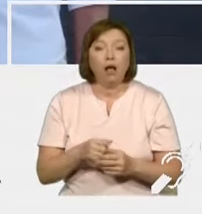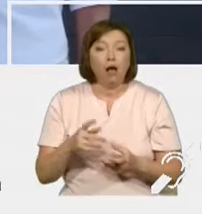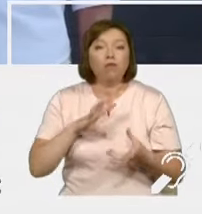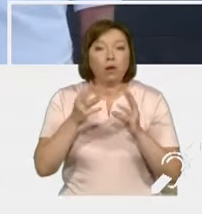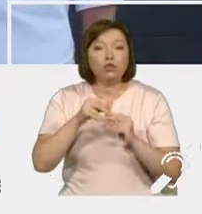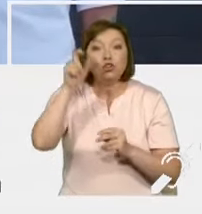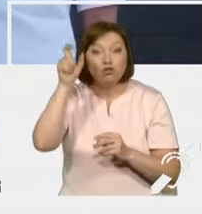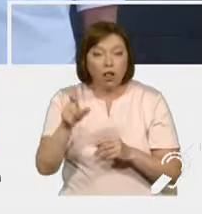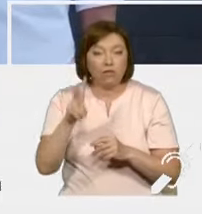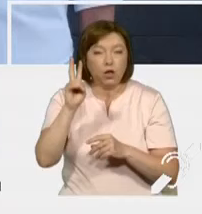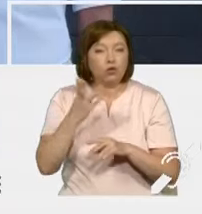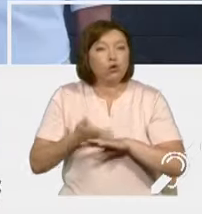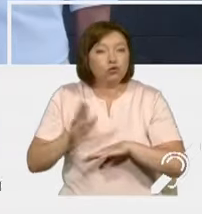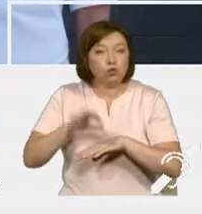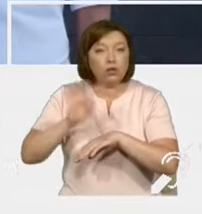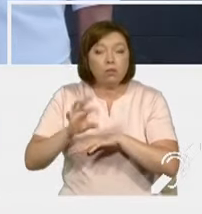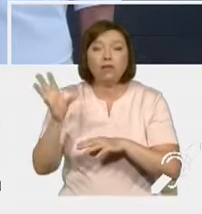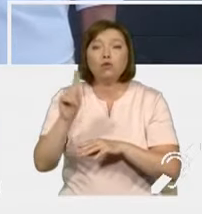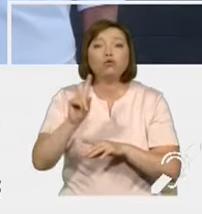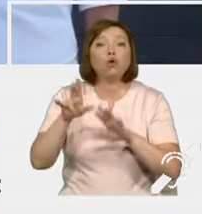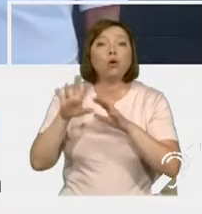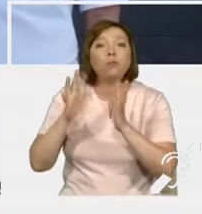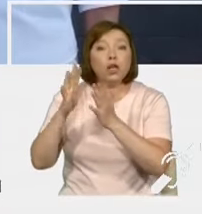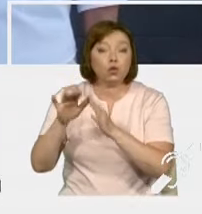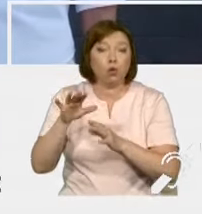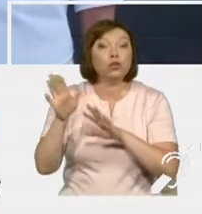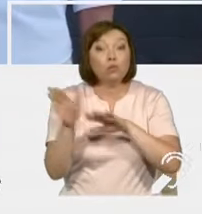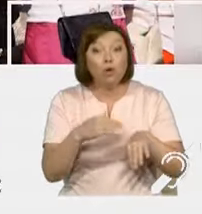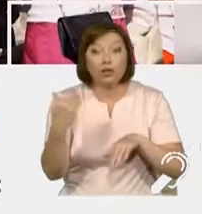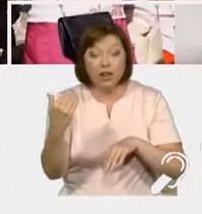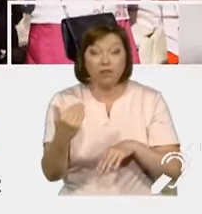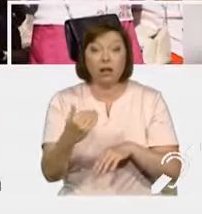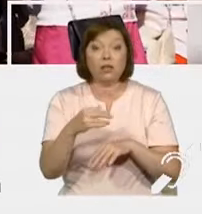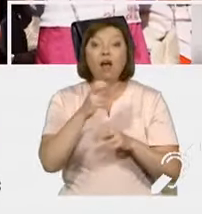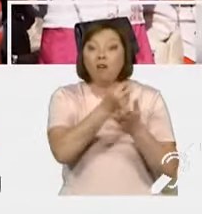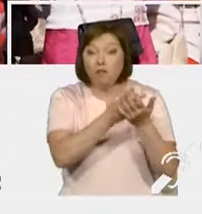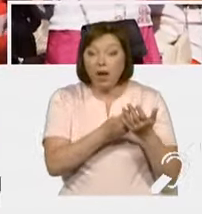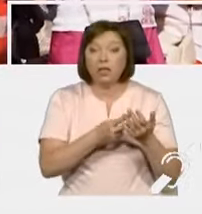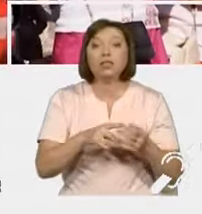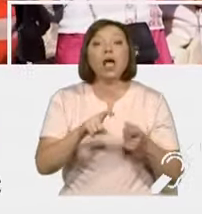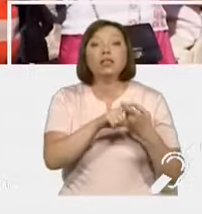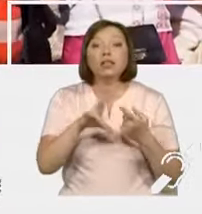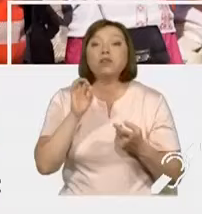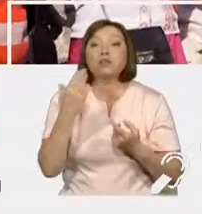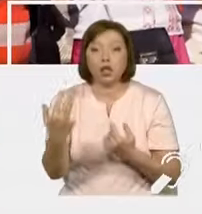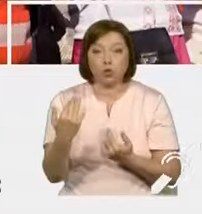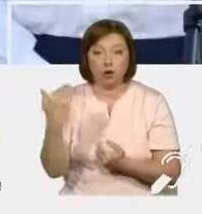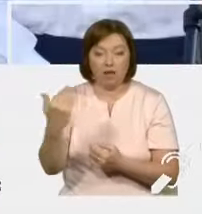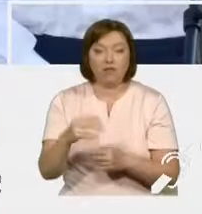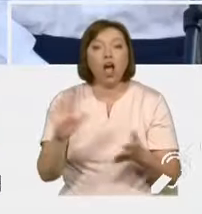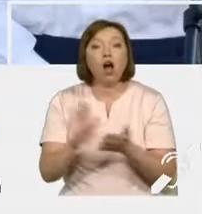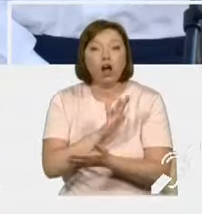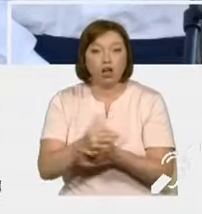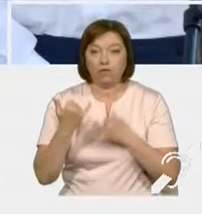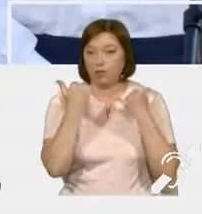practic, pacientul critic și tot ce se întâmplă cu el după la spital depinde cât de repede reacționați și cât de calitativ. În